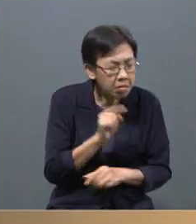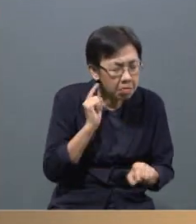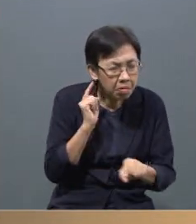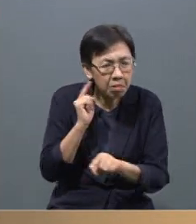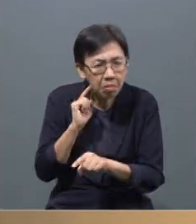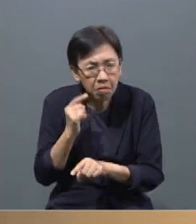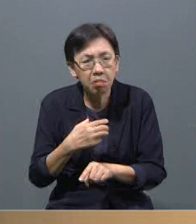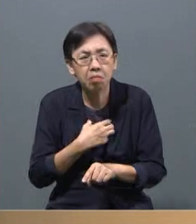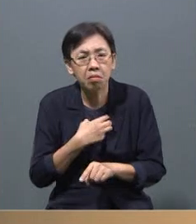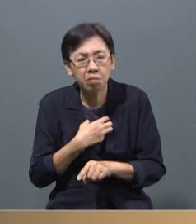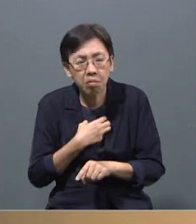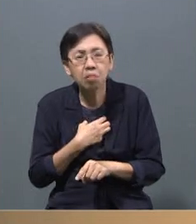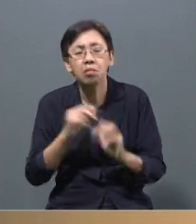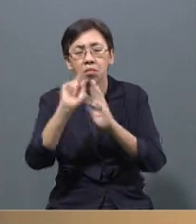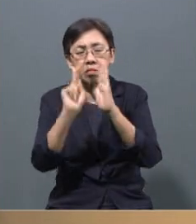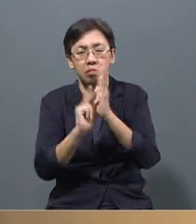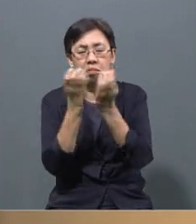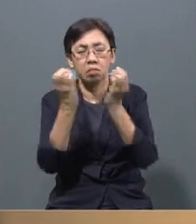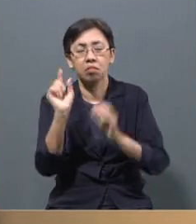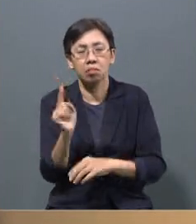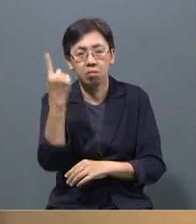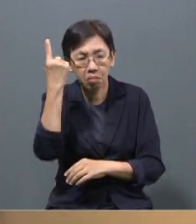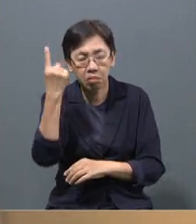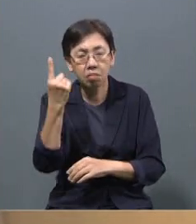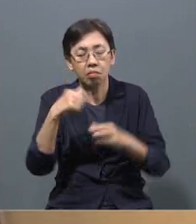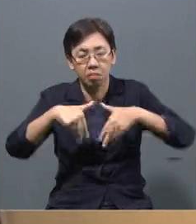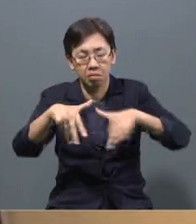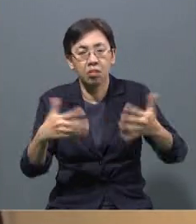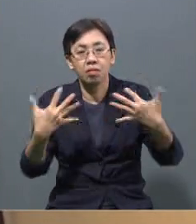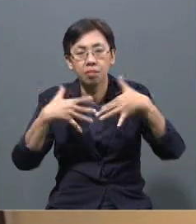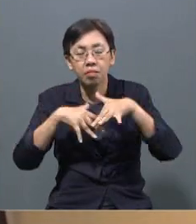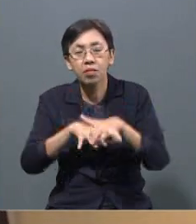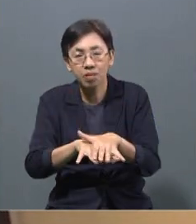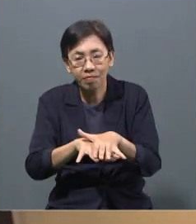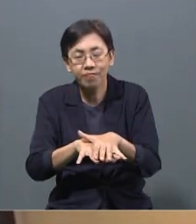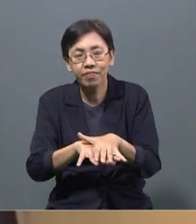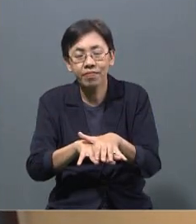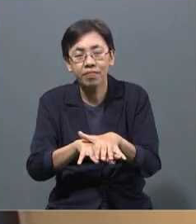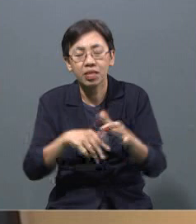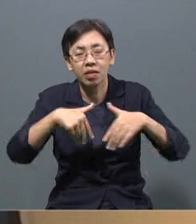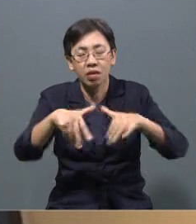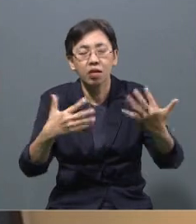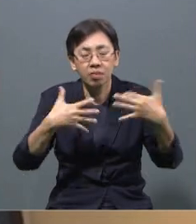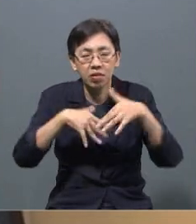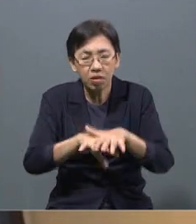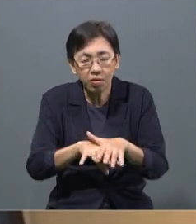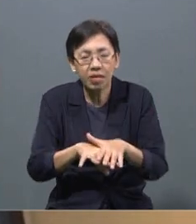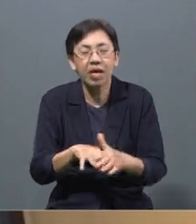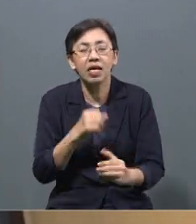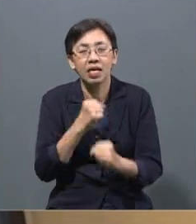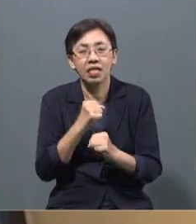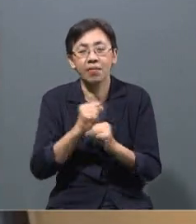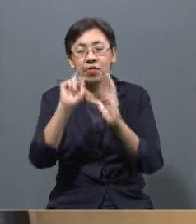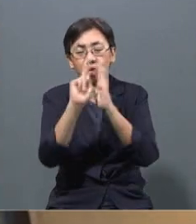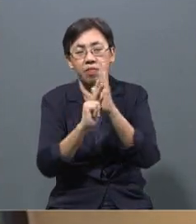อยากให้มีการมีรัฐมนตรีฉบับใหม่โดยเขามีส่วน ครับ เป็นมีส่วนในการทำเป็นรัฐมนตรีประ